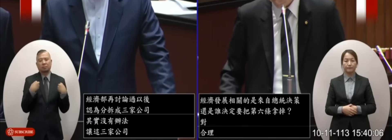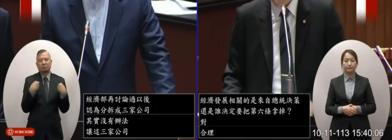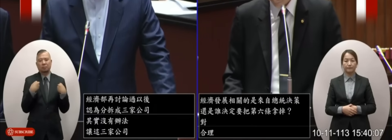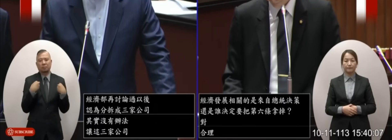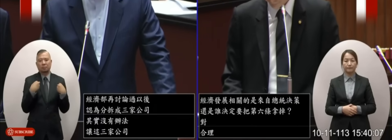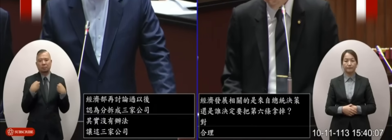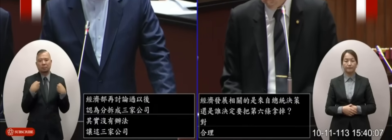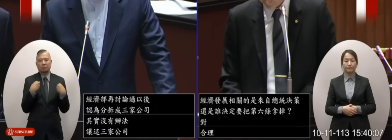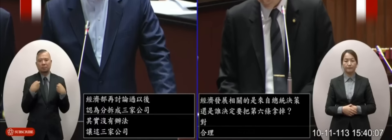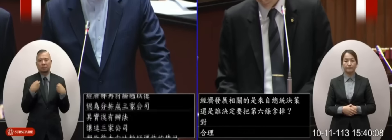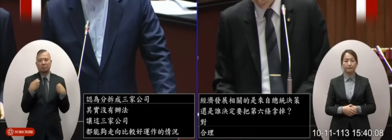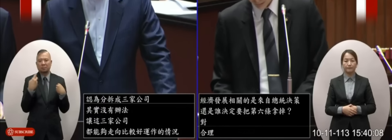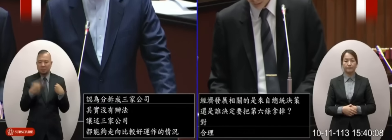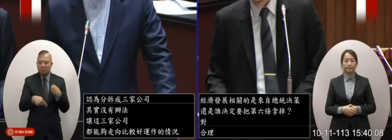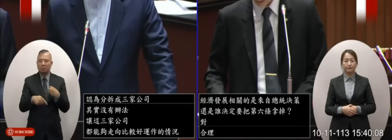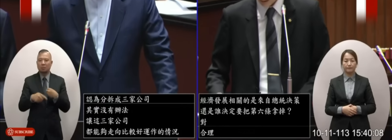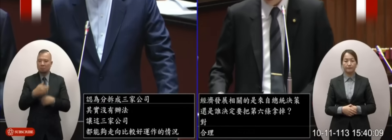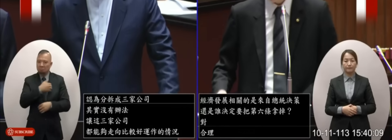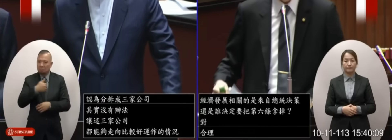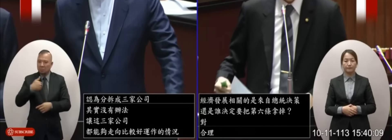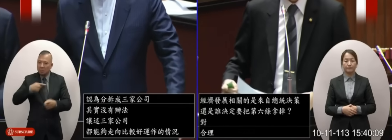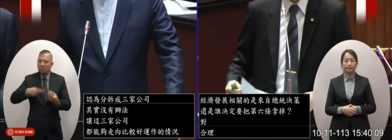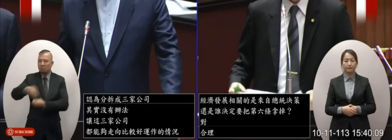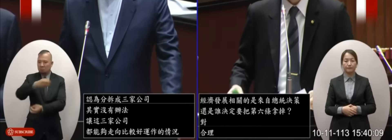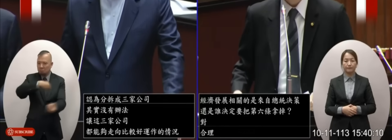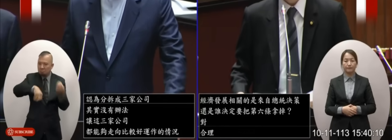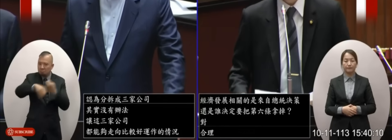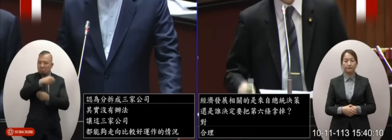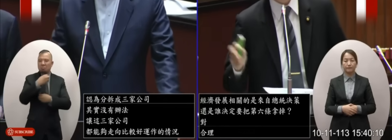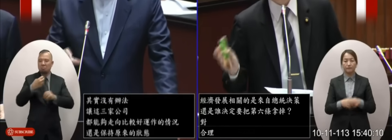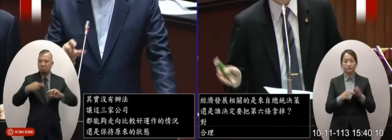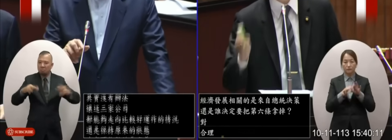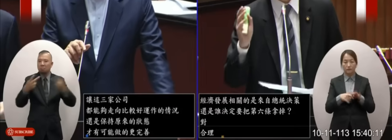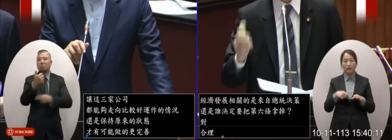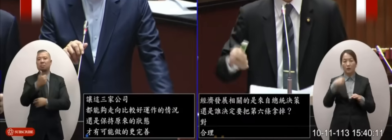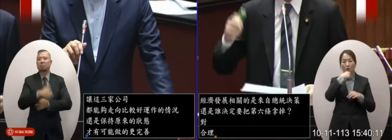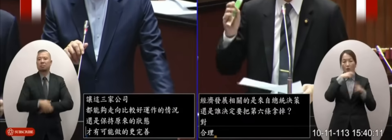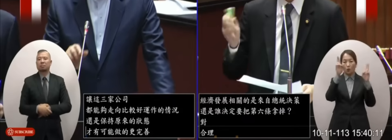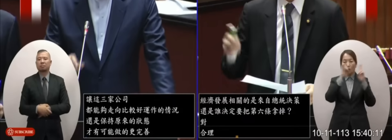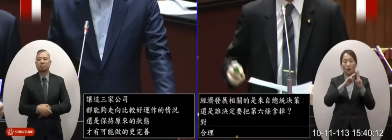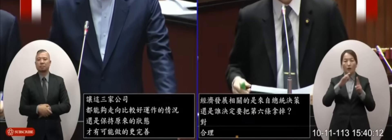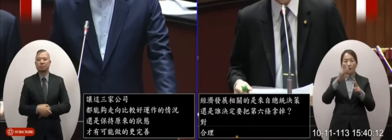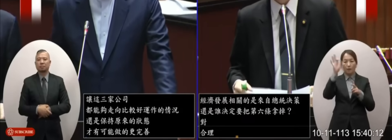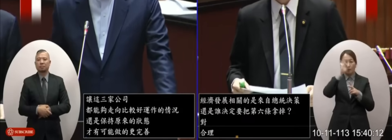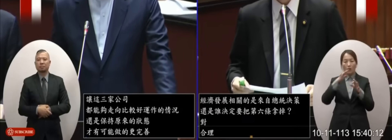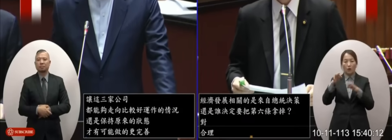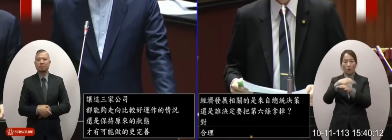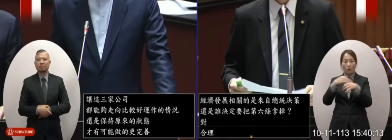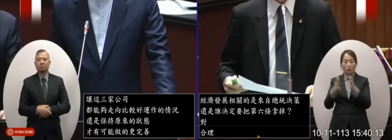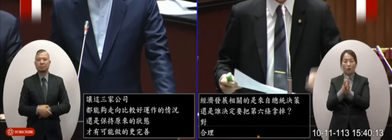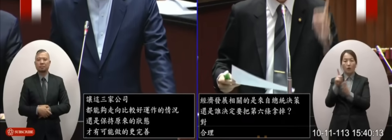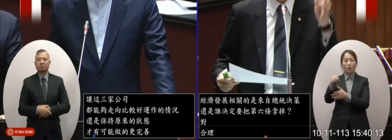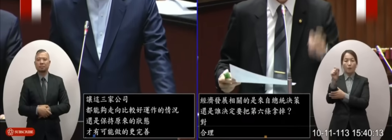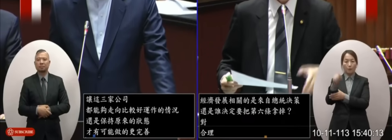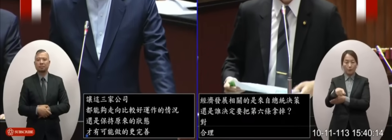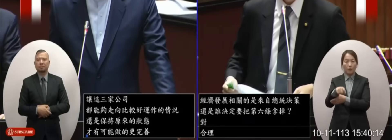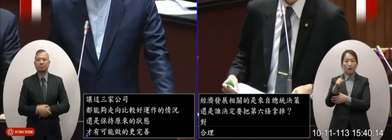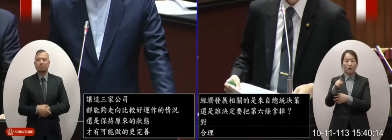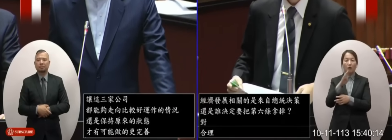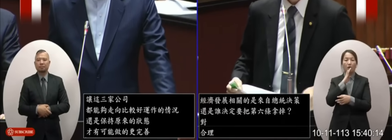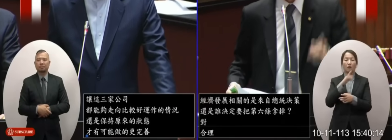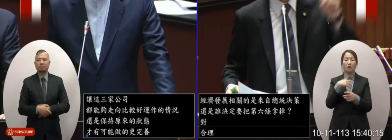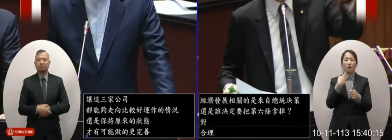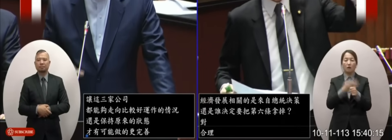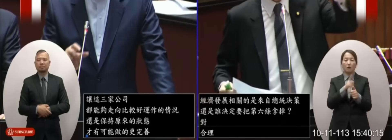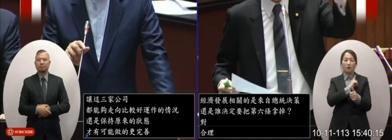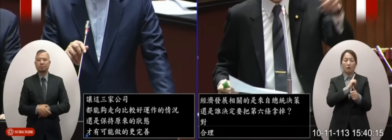可能做得更完善。 所以是台电找经济部，经济部基本上同意的，对不对？那你们是不是打脸前朝政府